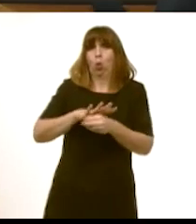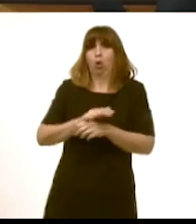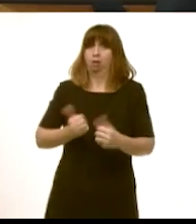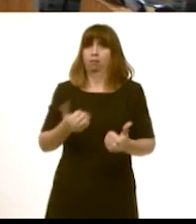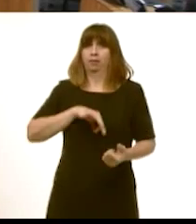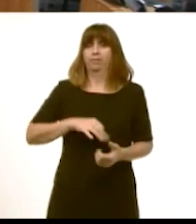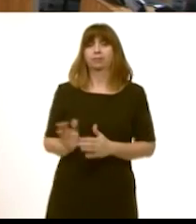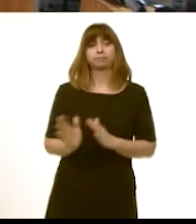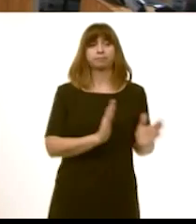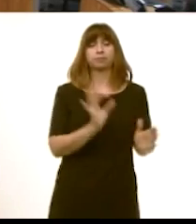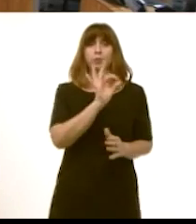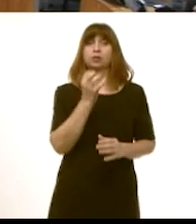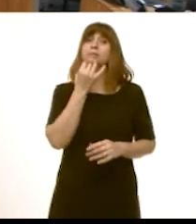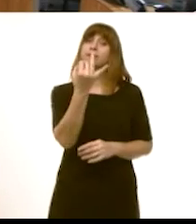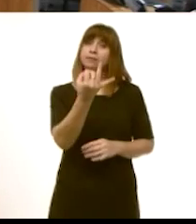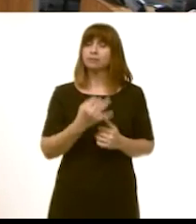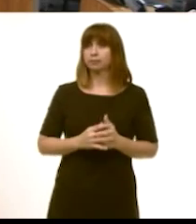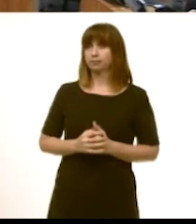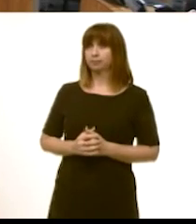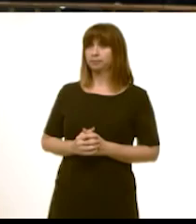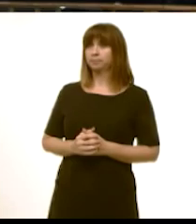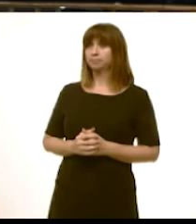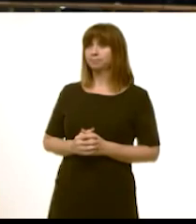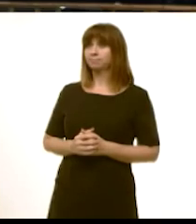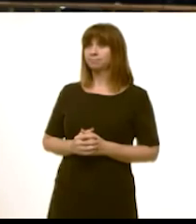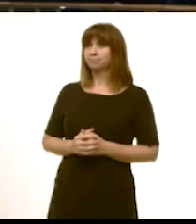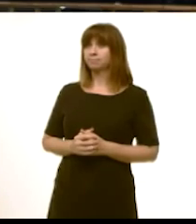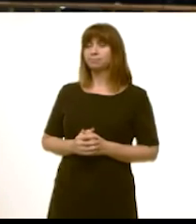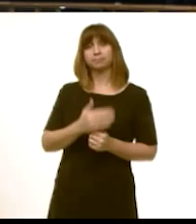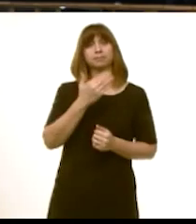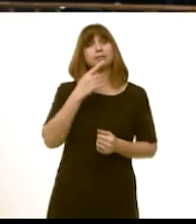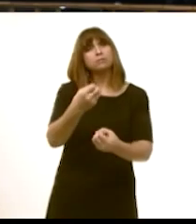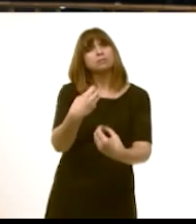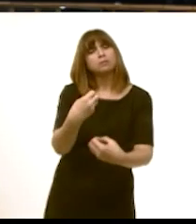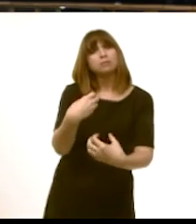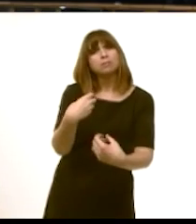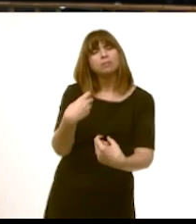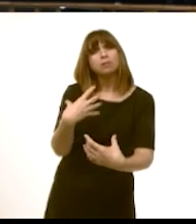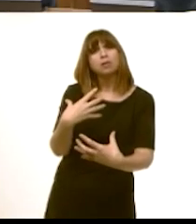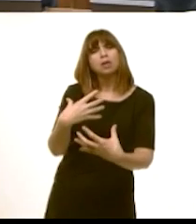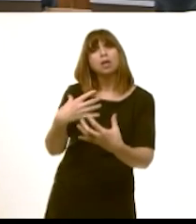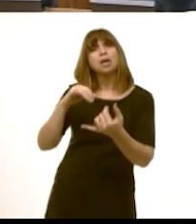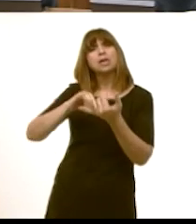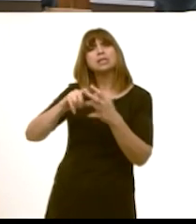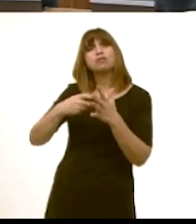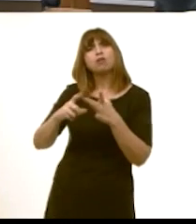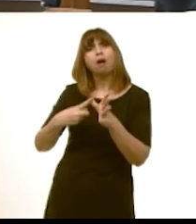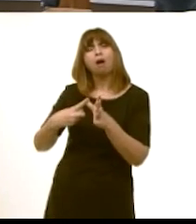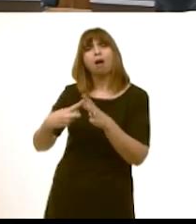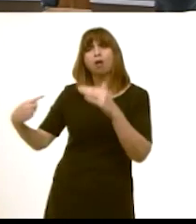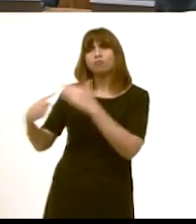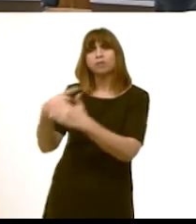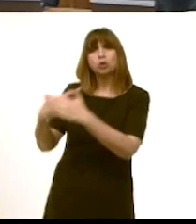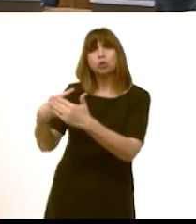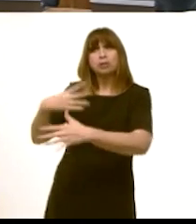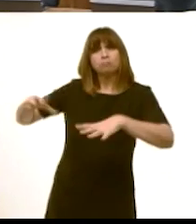Question 7, Julie Morgan. Thank you. Will the First Minister provide an update on the preparations for Syrian refugees arriving in Wales?